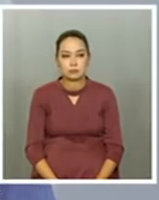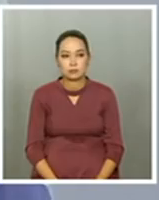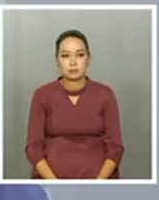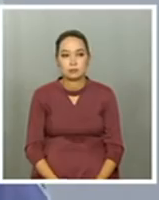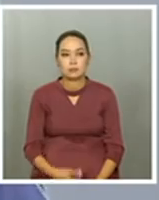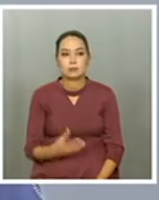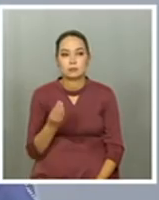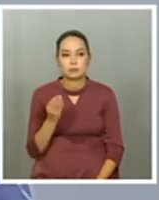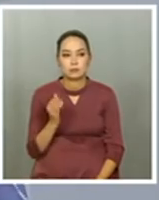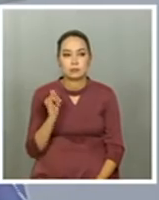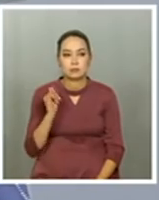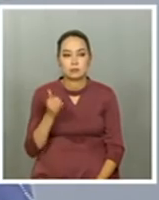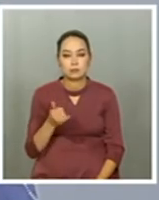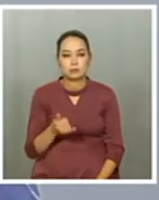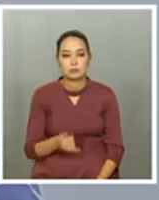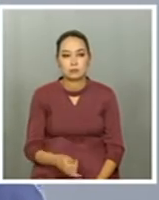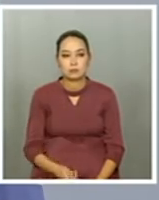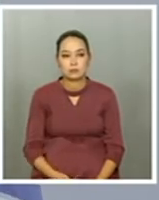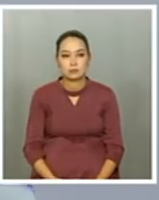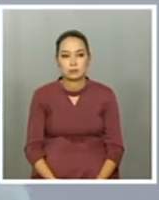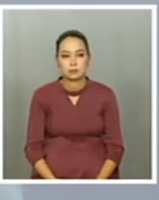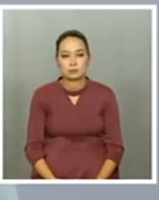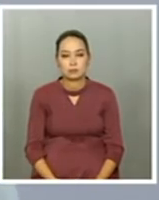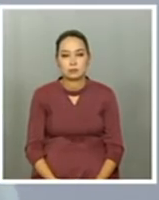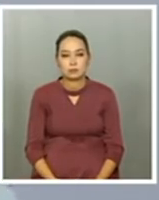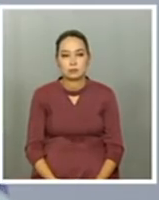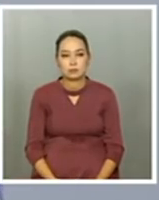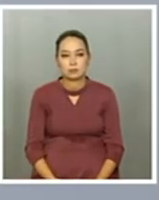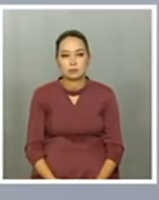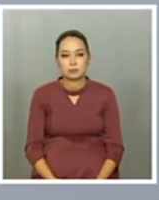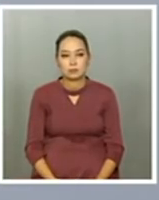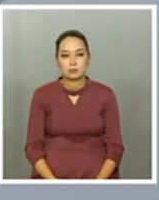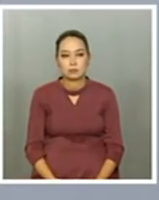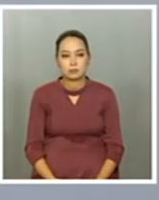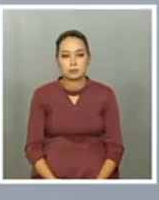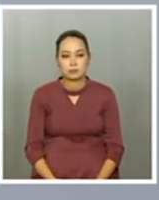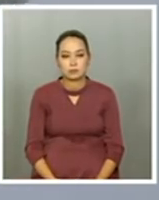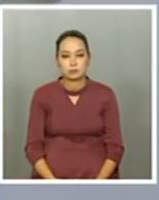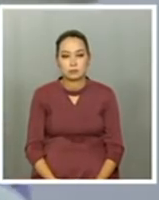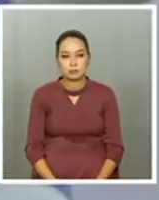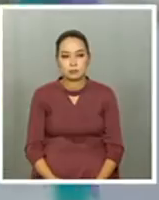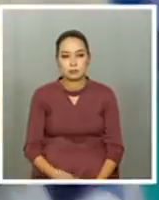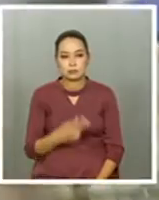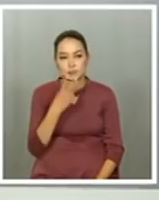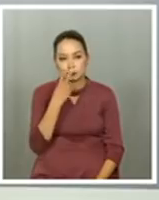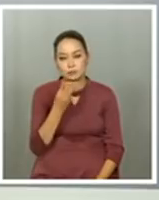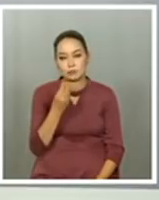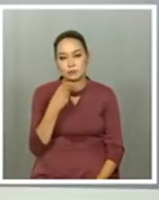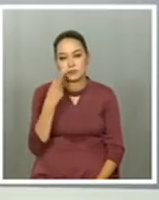болсақ, сүтіні тағы да қою көк түске өзгергенін көріп тұрсыздар.